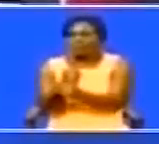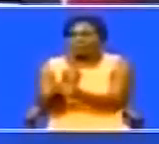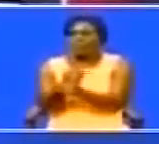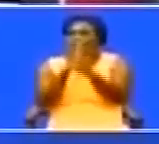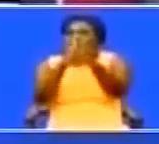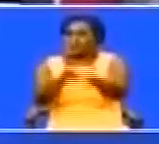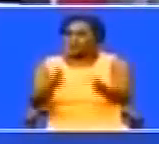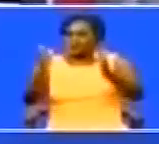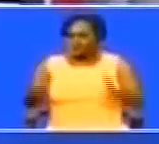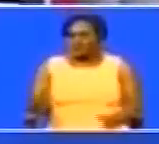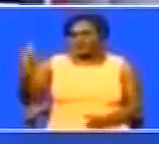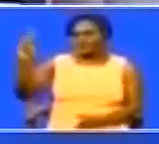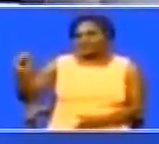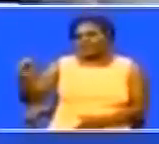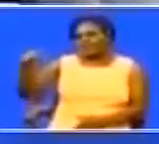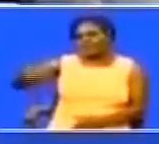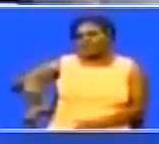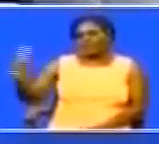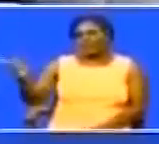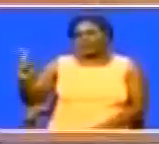Hussein Mohamed, KTN Leo, Nairobi.